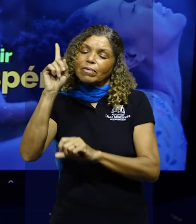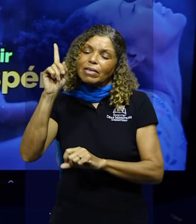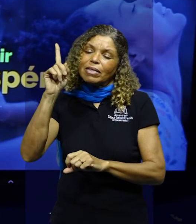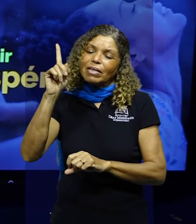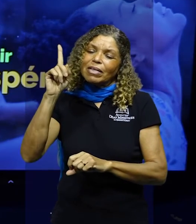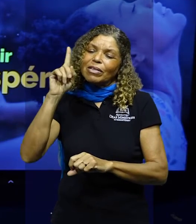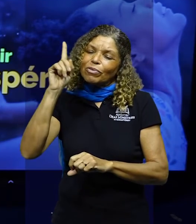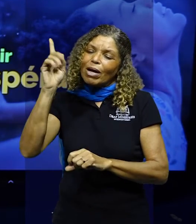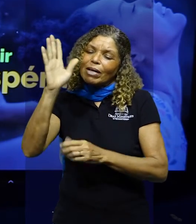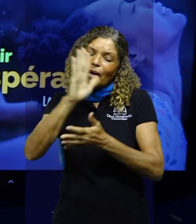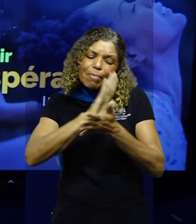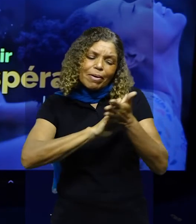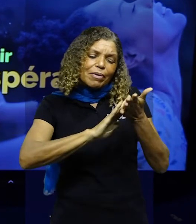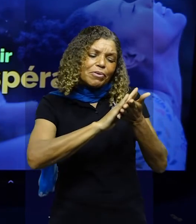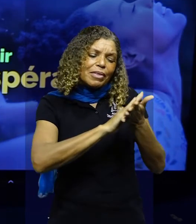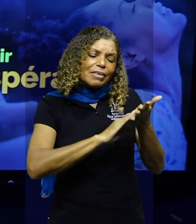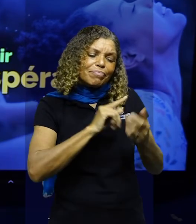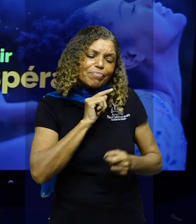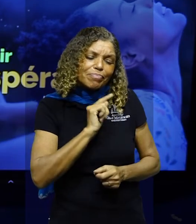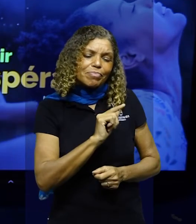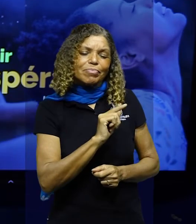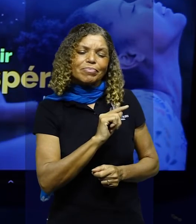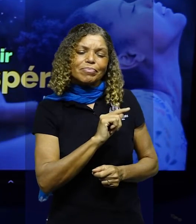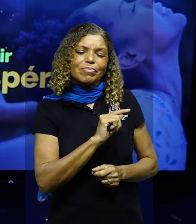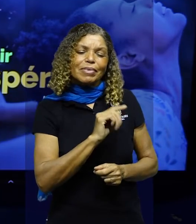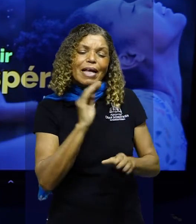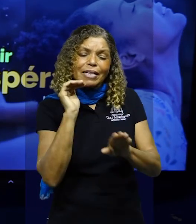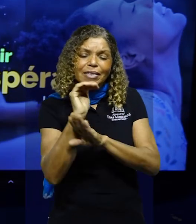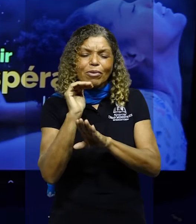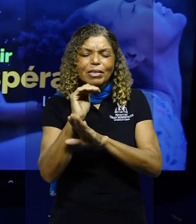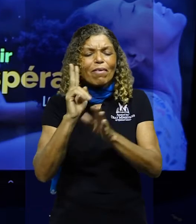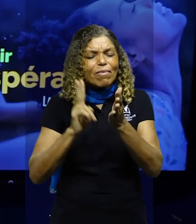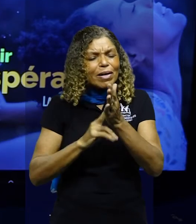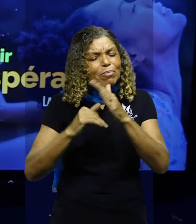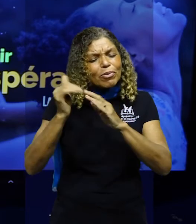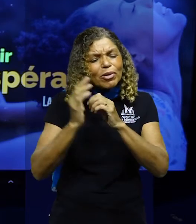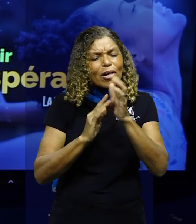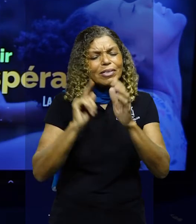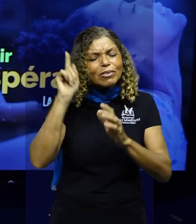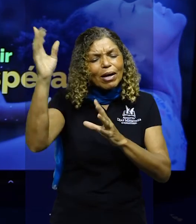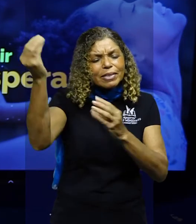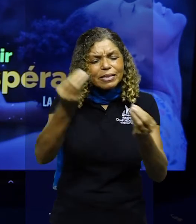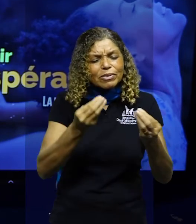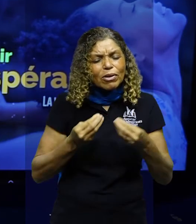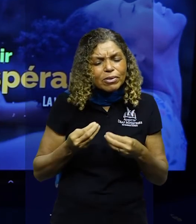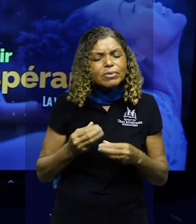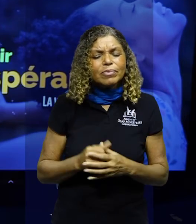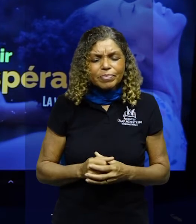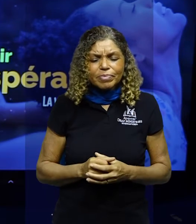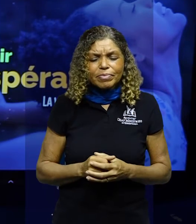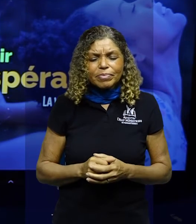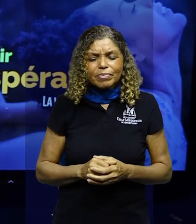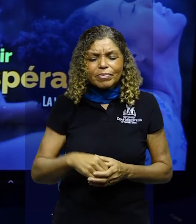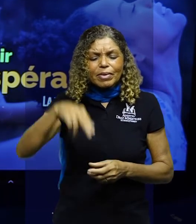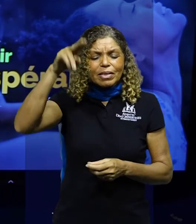pardon et il a pu témoigner que le vrai bonheur se trouve auprès de l'Éternel. Seigneur, qui que nous